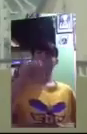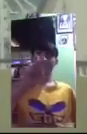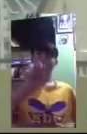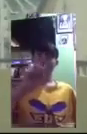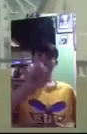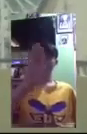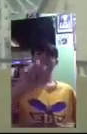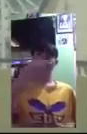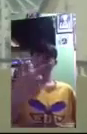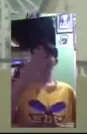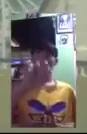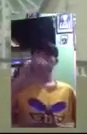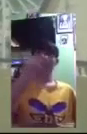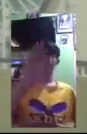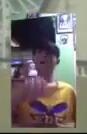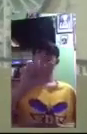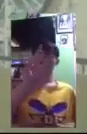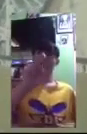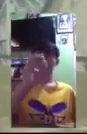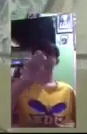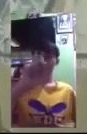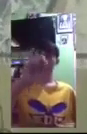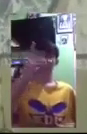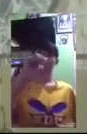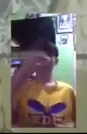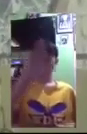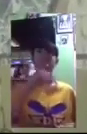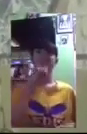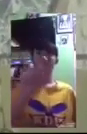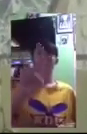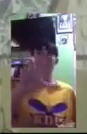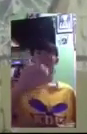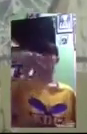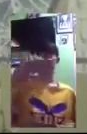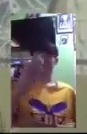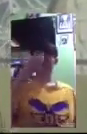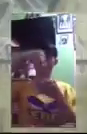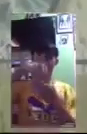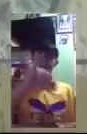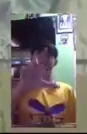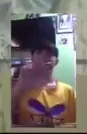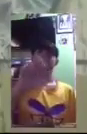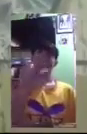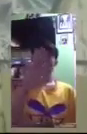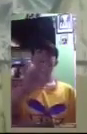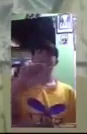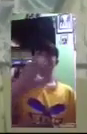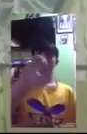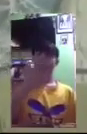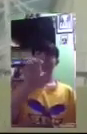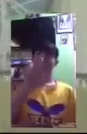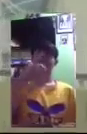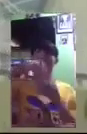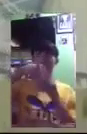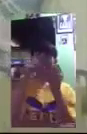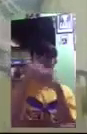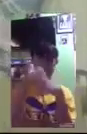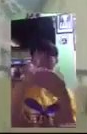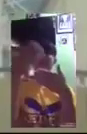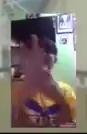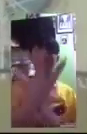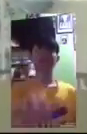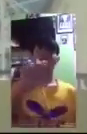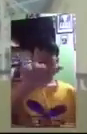maraming salamat, Hana. Kinilala ang suspect na si Jay Bunny na naaresto ng FBI Cavite District Office sa isang bahay sa General